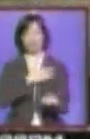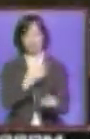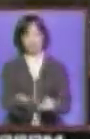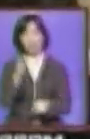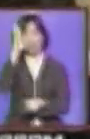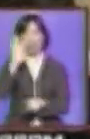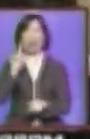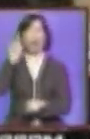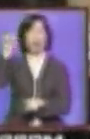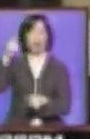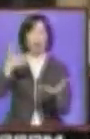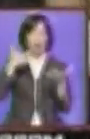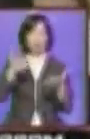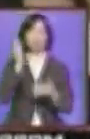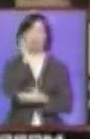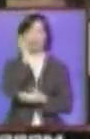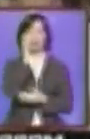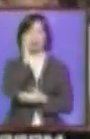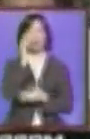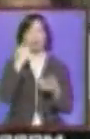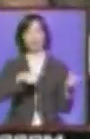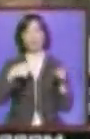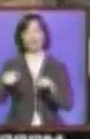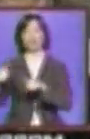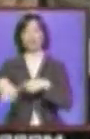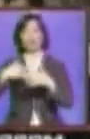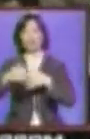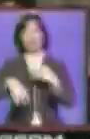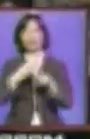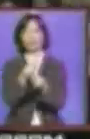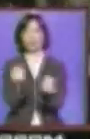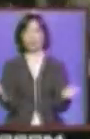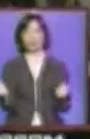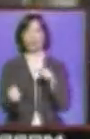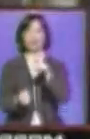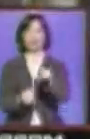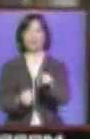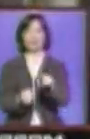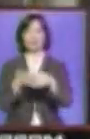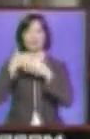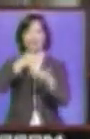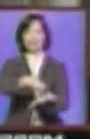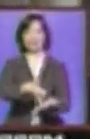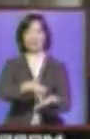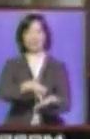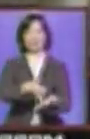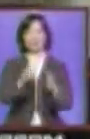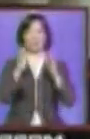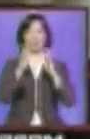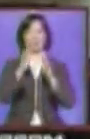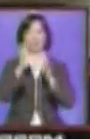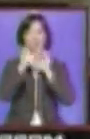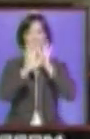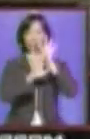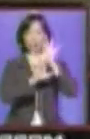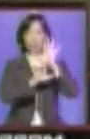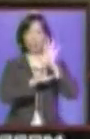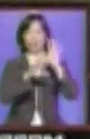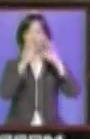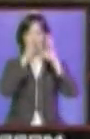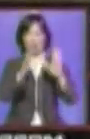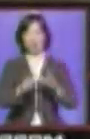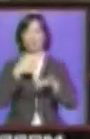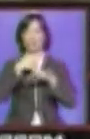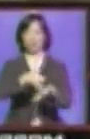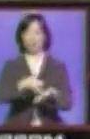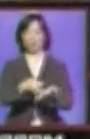God. Sa kabila ng kontrobersya, regalong maituturing ang Ilaw ng Tahanan Award na ibinigay kay Mami Caridad nitong weekend sa 32nd